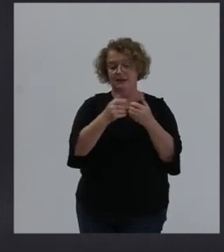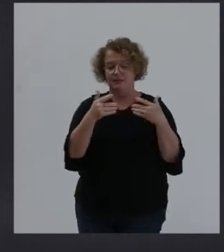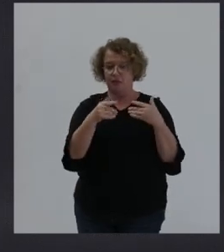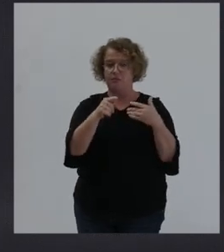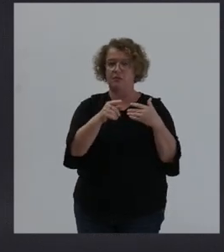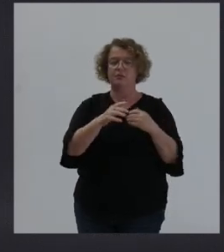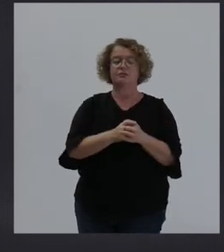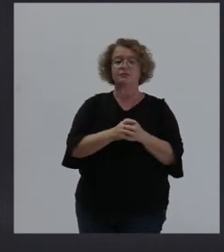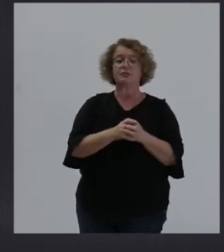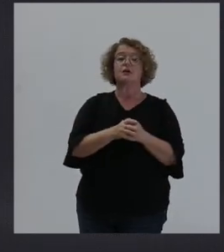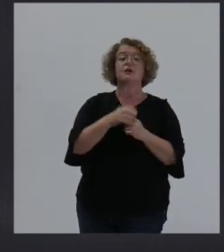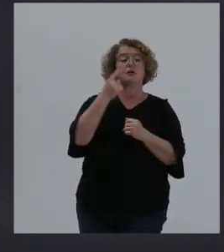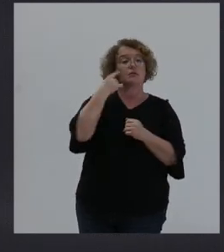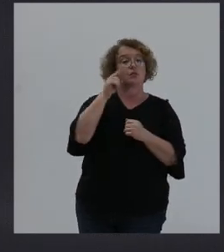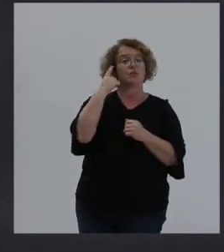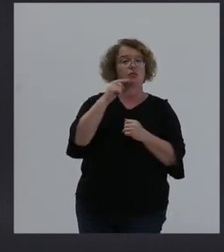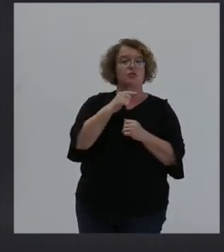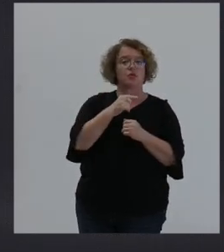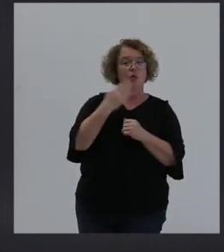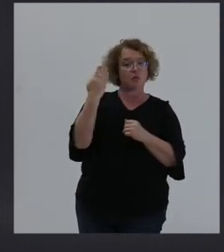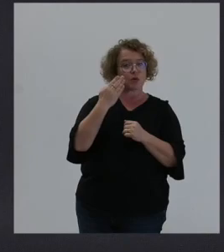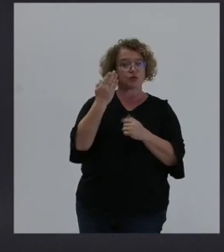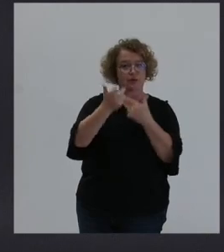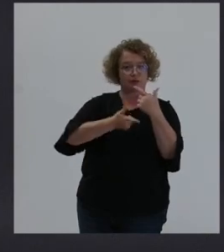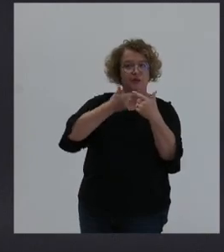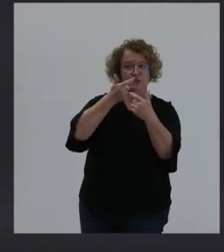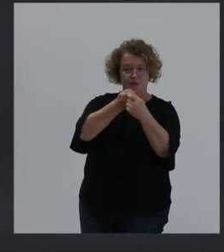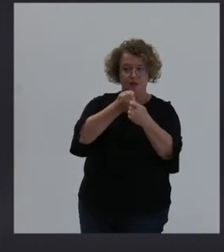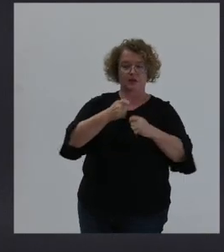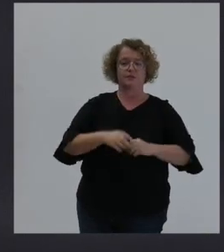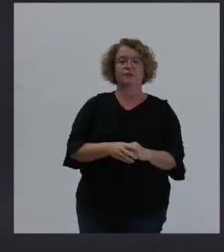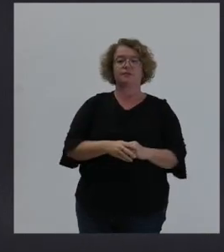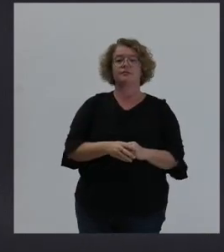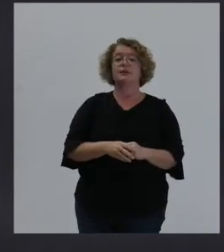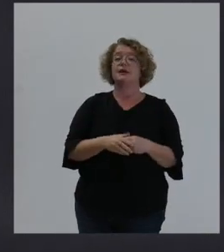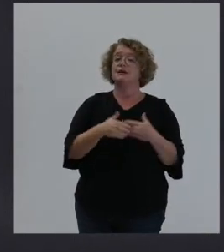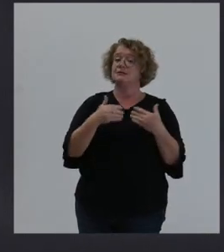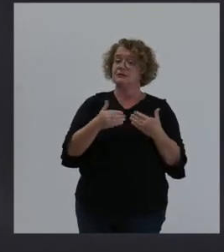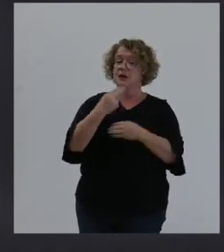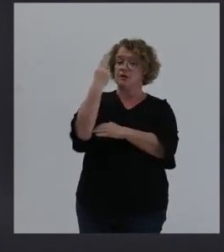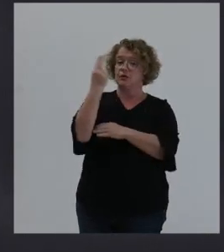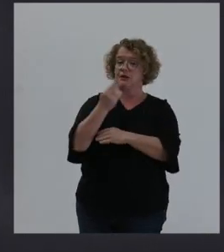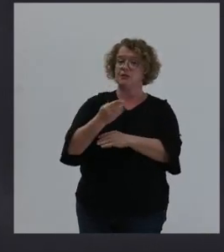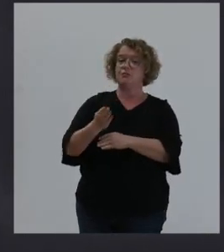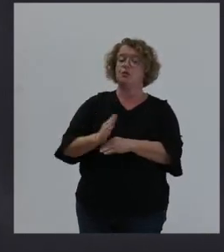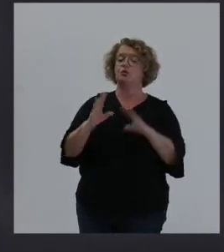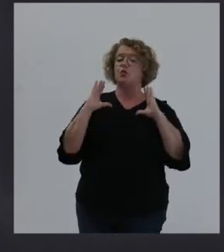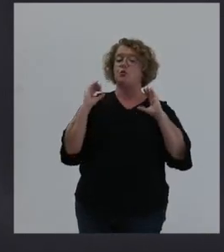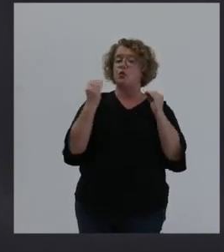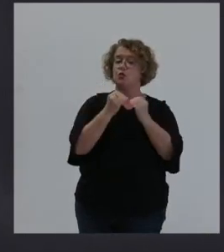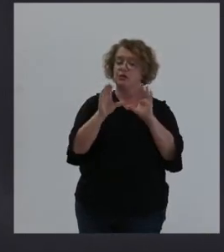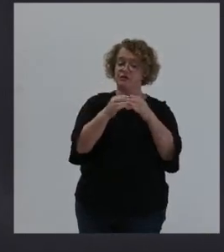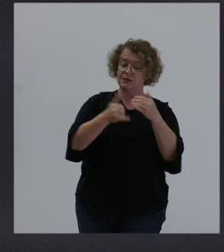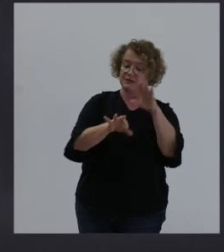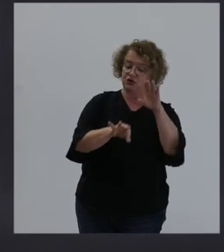aux besoins et au renouvellement des besoins pédagogiques. Alors, venir suivre une formation à l'Université Bordeaux-Montaigne, c'est choisir une formation